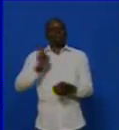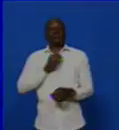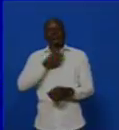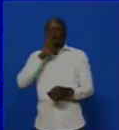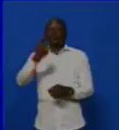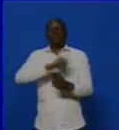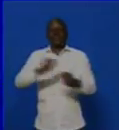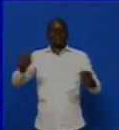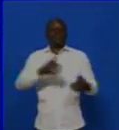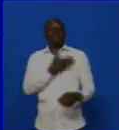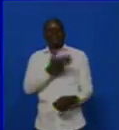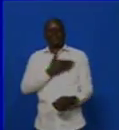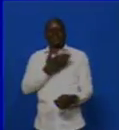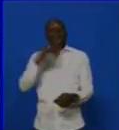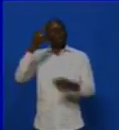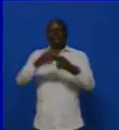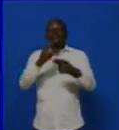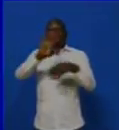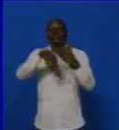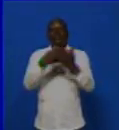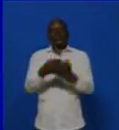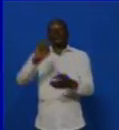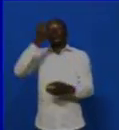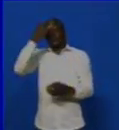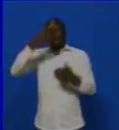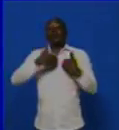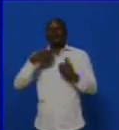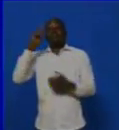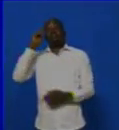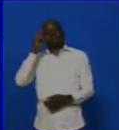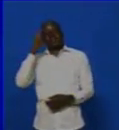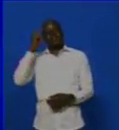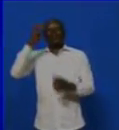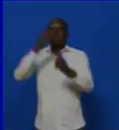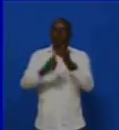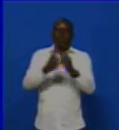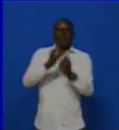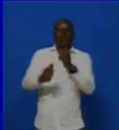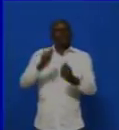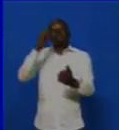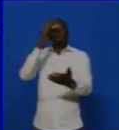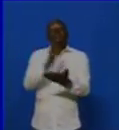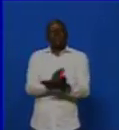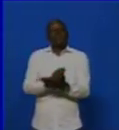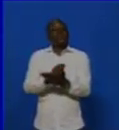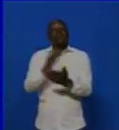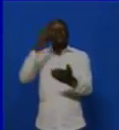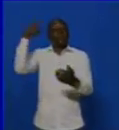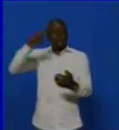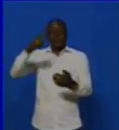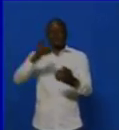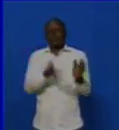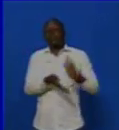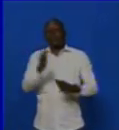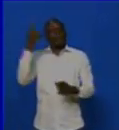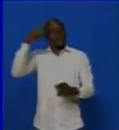Burkina. Nous sommes très contents que le gouvernement ait pensé sur notre problème, lever la suspension pour quand même nous permettre de repartir sur le terrain et essayer de défendre